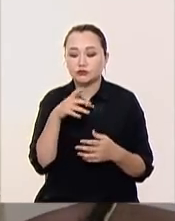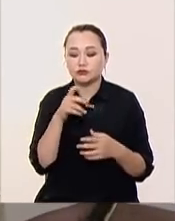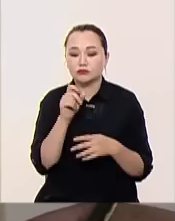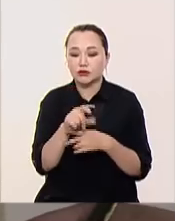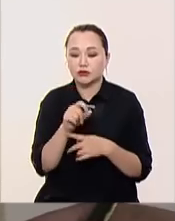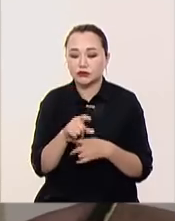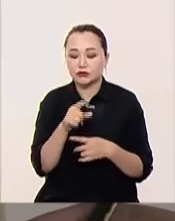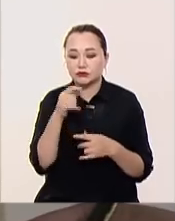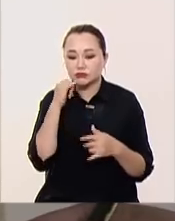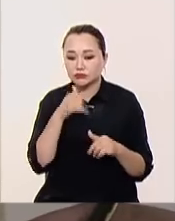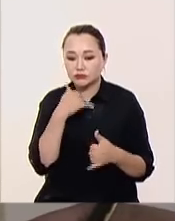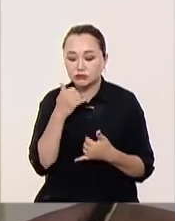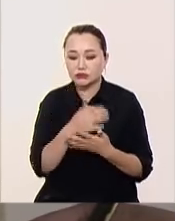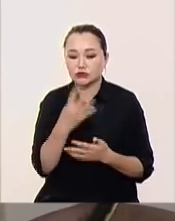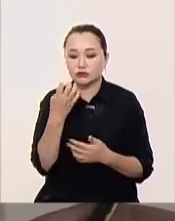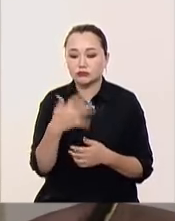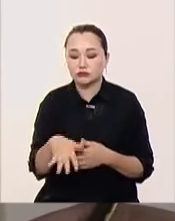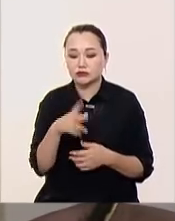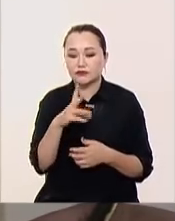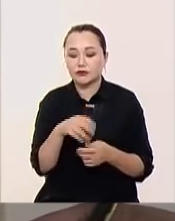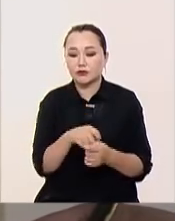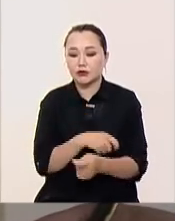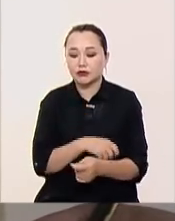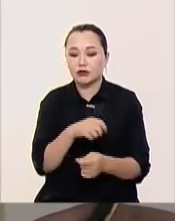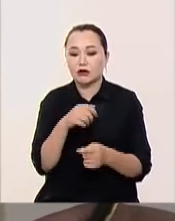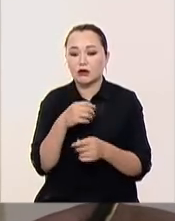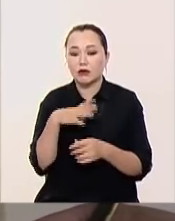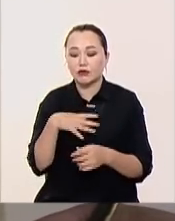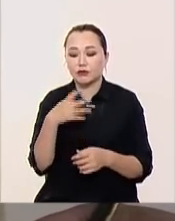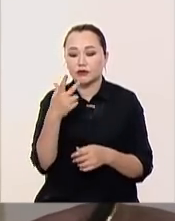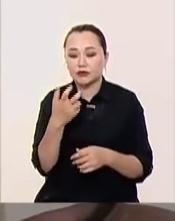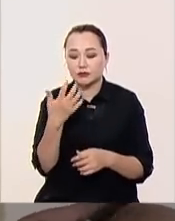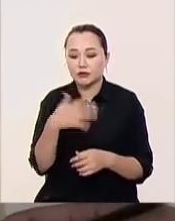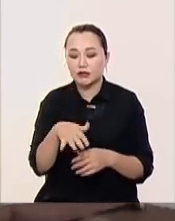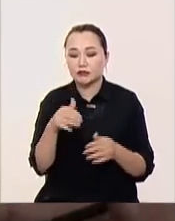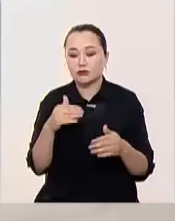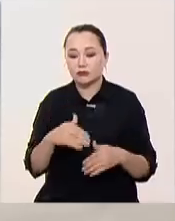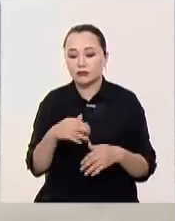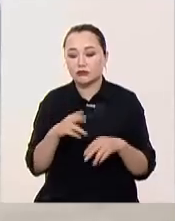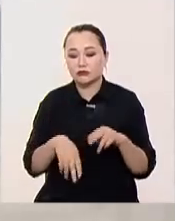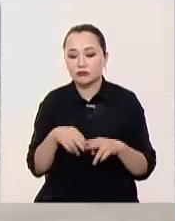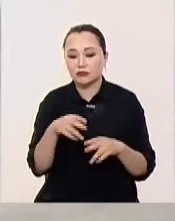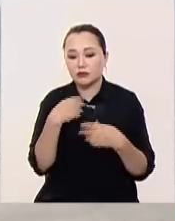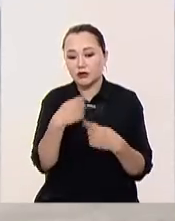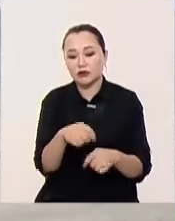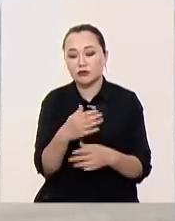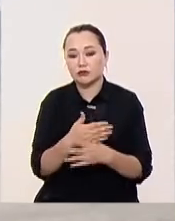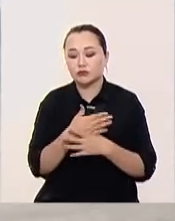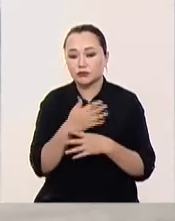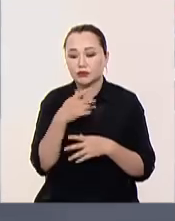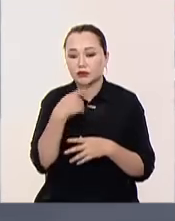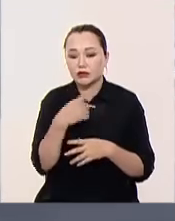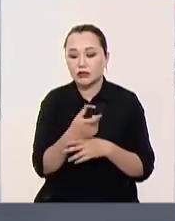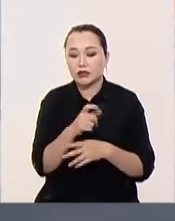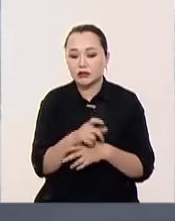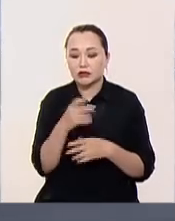да 450-ден дейді квадратный метр, ақырында 350-ге дейін түсіріп жатыр, сатып беріңдер деп. Ал жылжымайтын мүлік нарығының